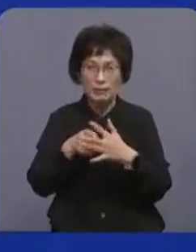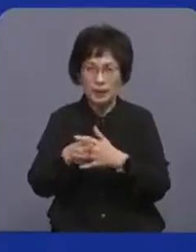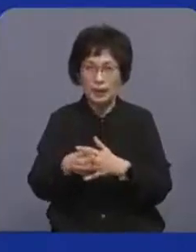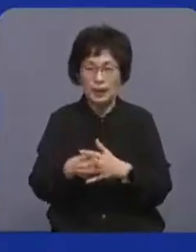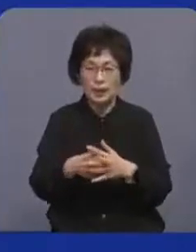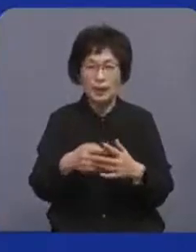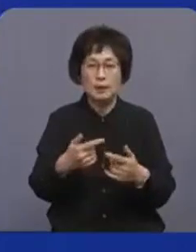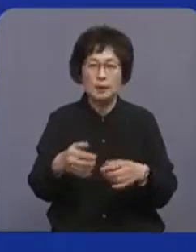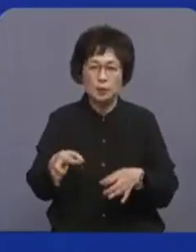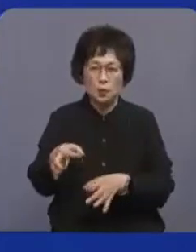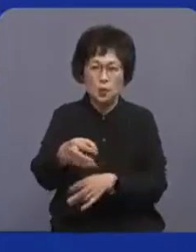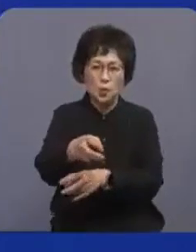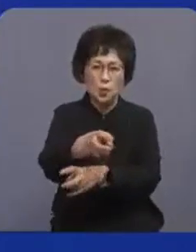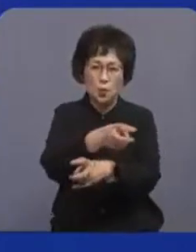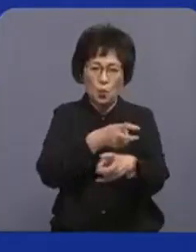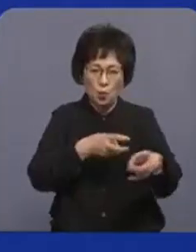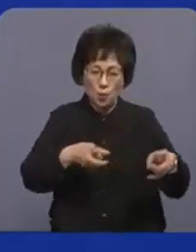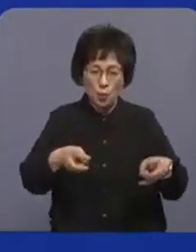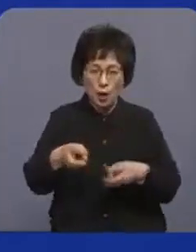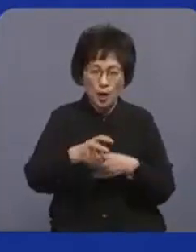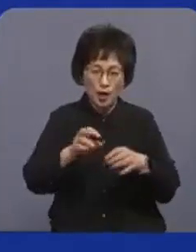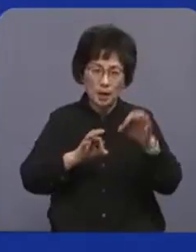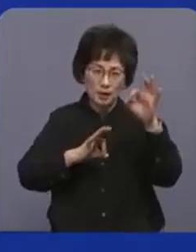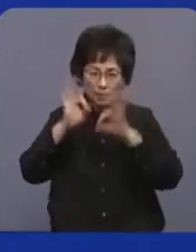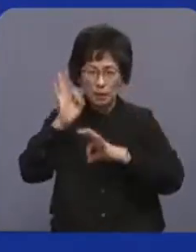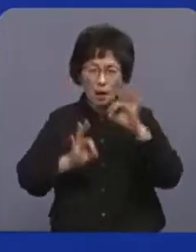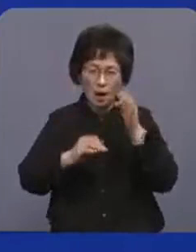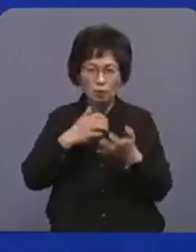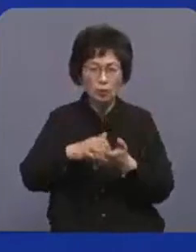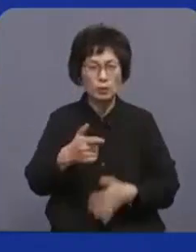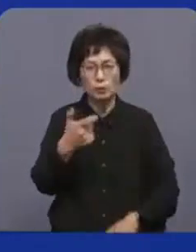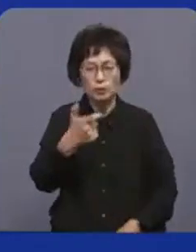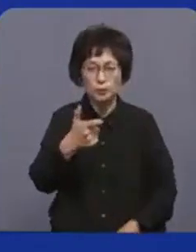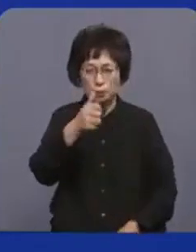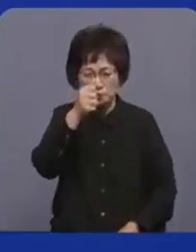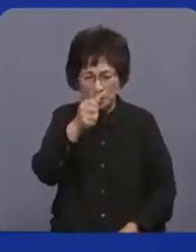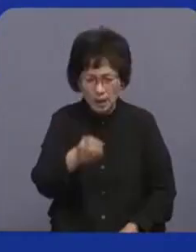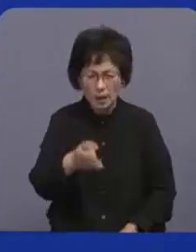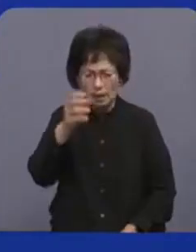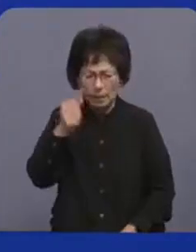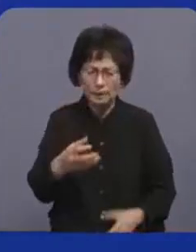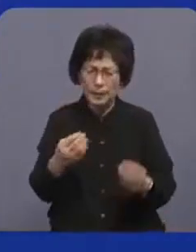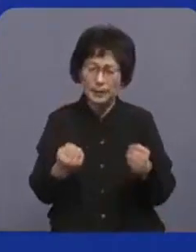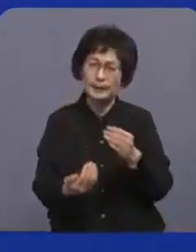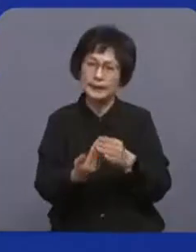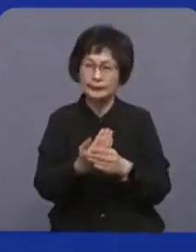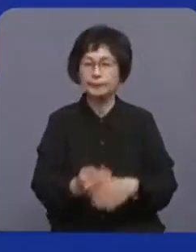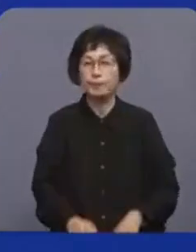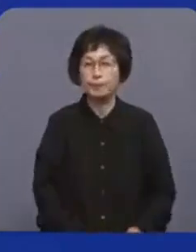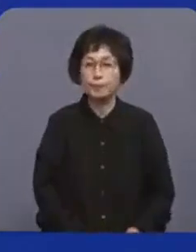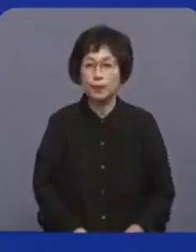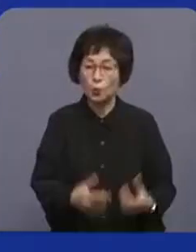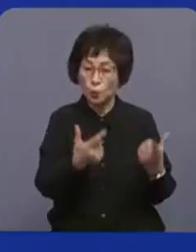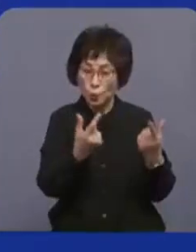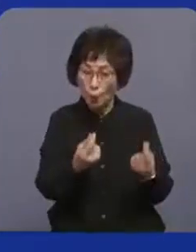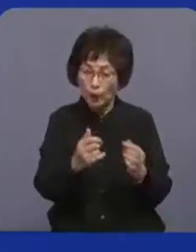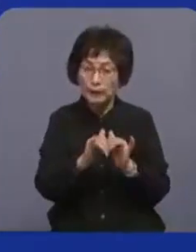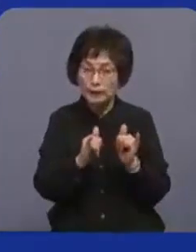주요 교차로에서 사고가 60여에 많이 발생하였고 같은